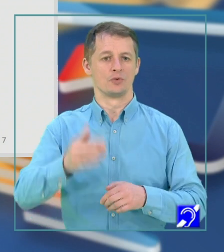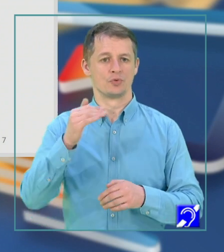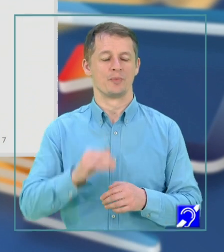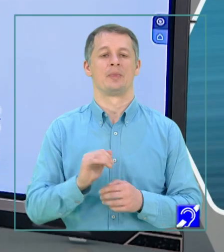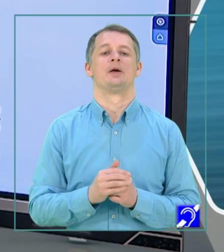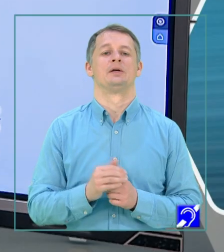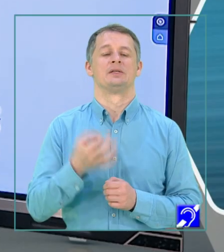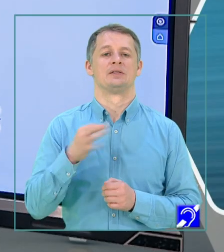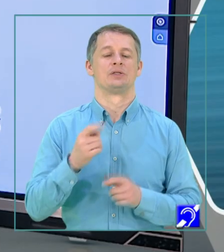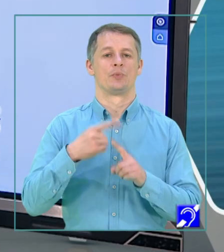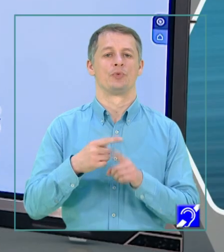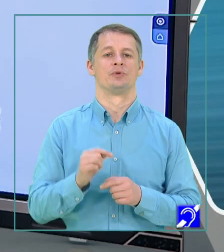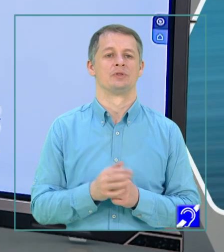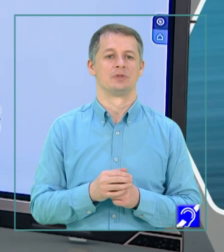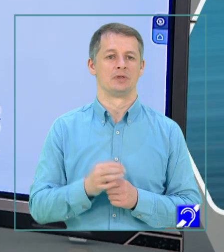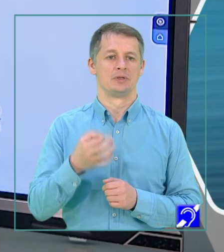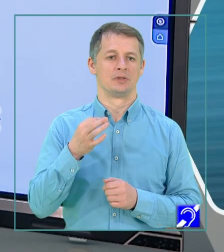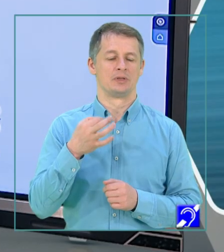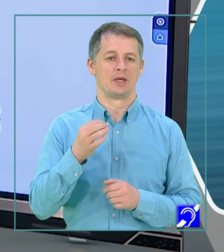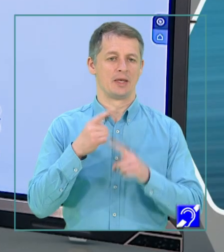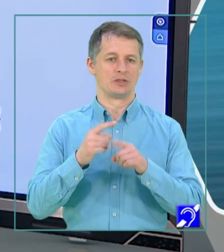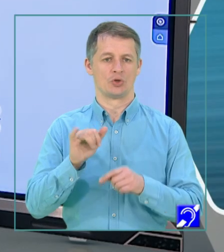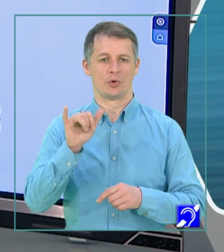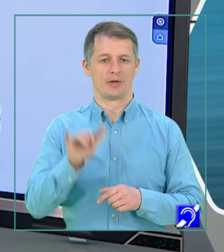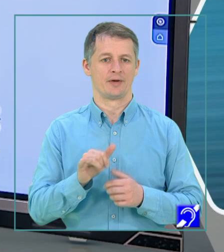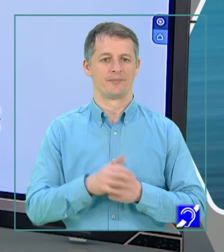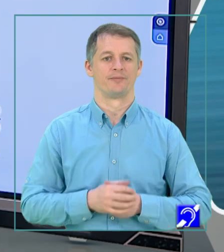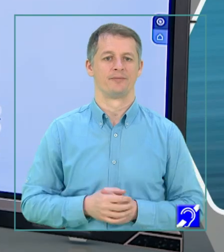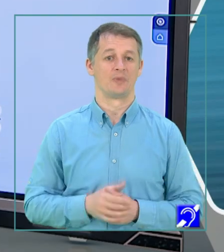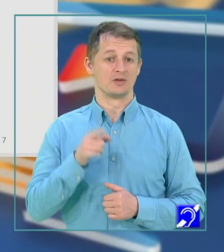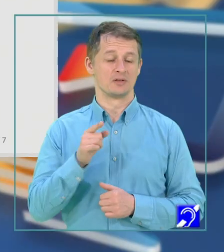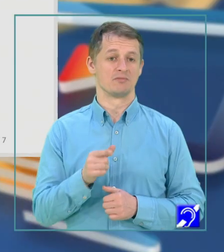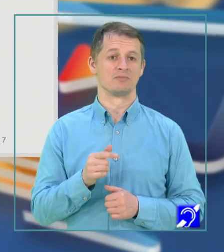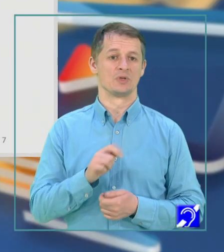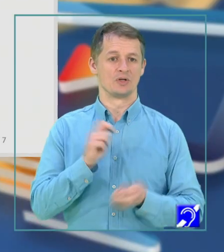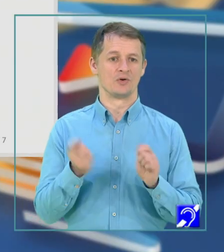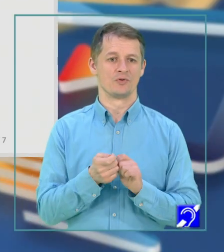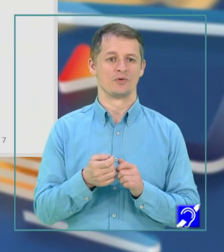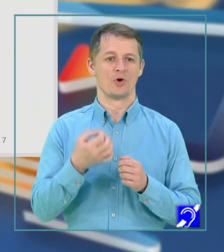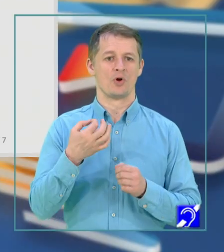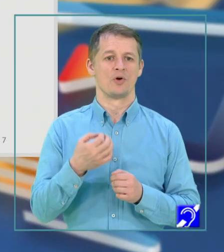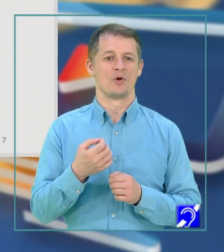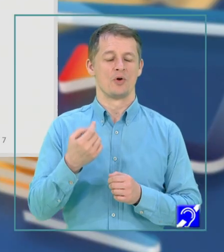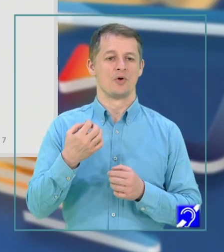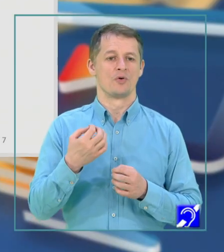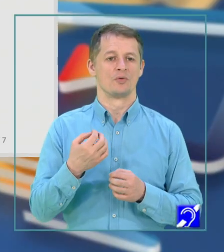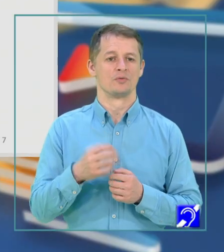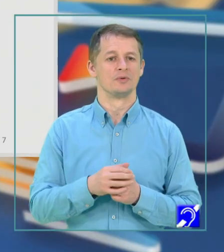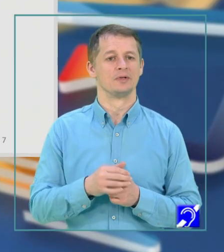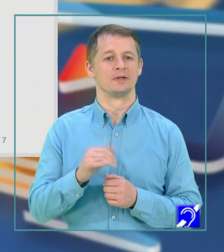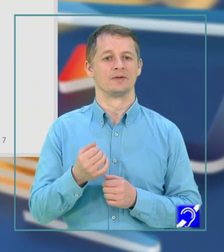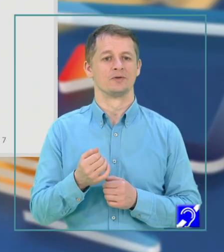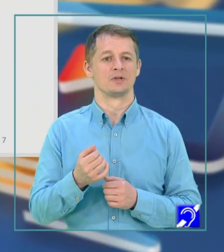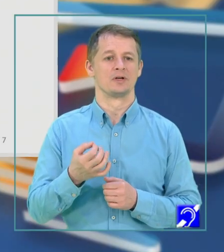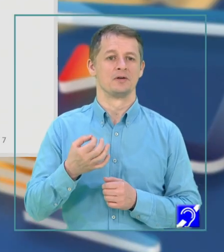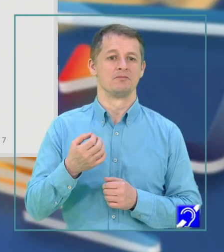cu y. Înlocuind mai departe forma compusului, f de x compus cu y va fi 10 minus 100 pe lângă x plus y, supra xy